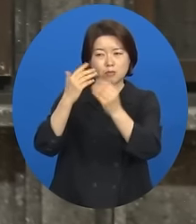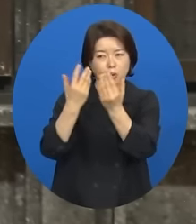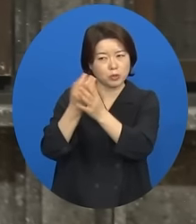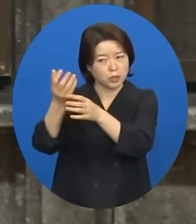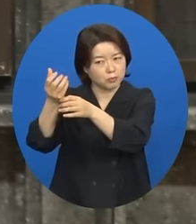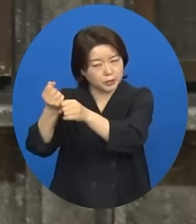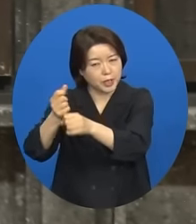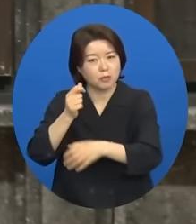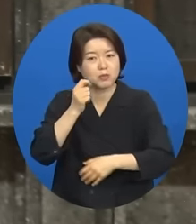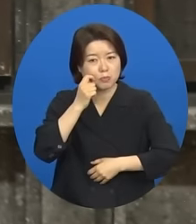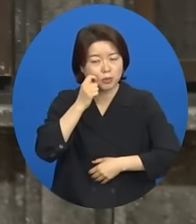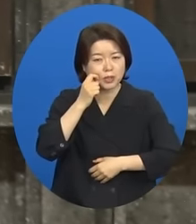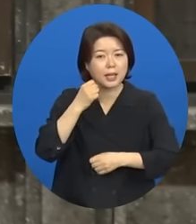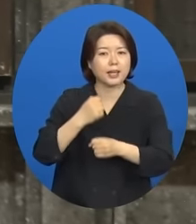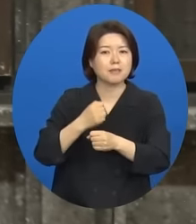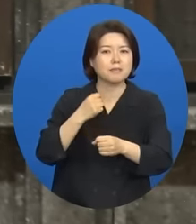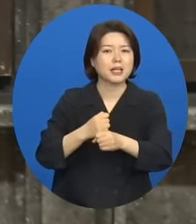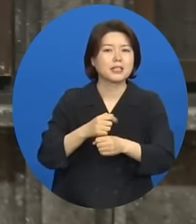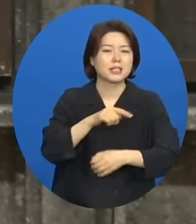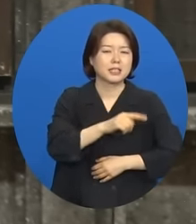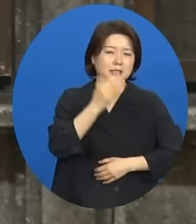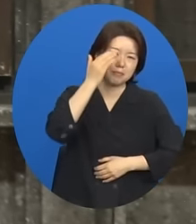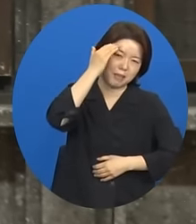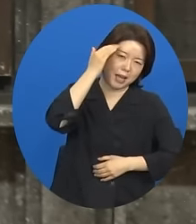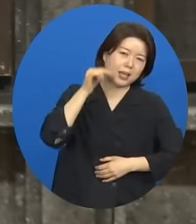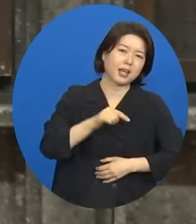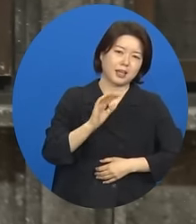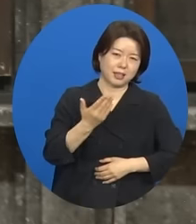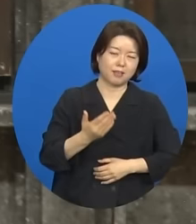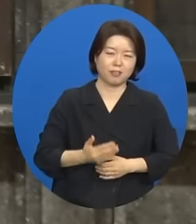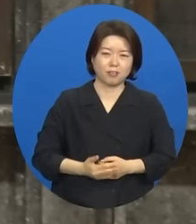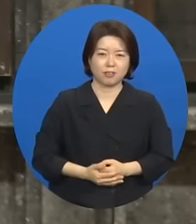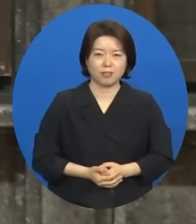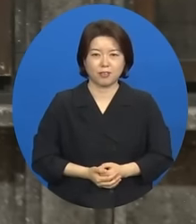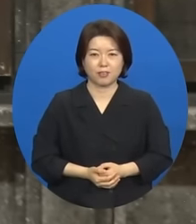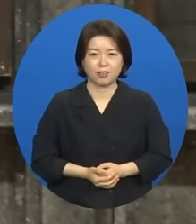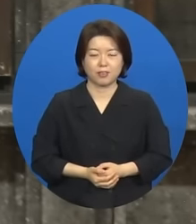하는 주된 장애물이 될 수 있기 때문에 그래요.